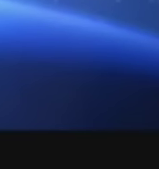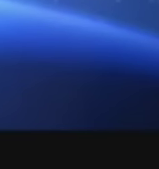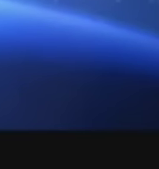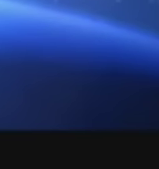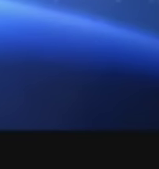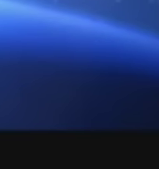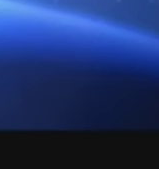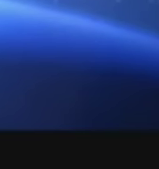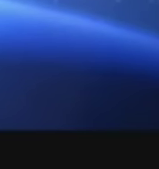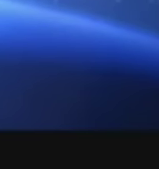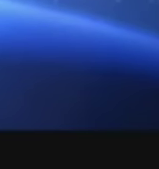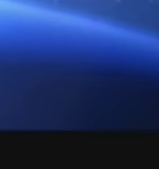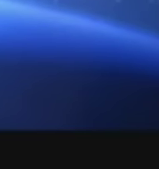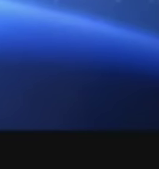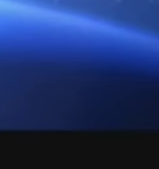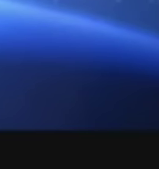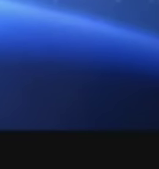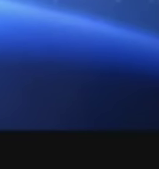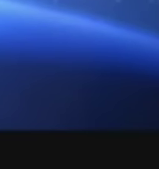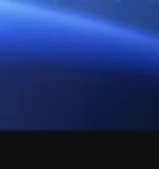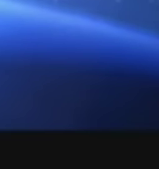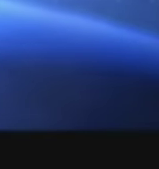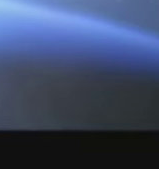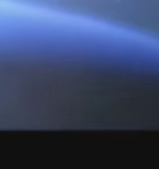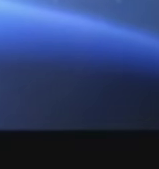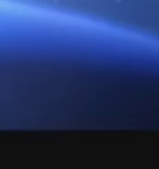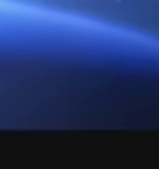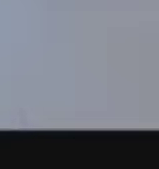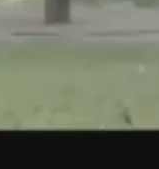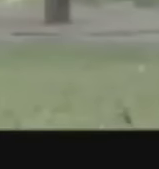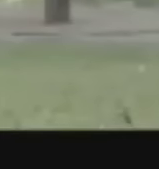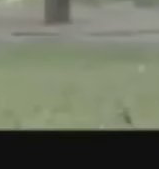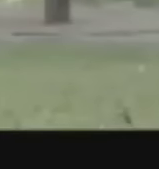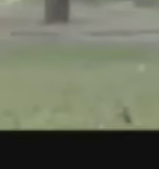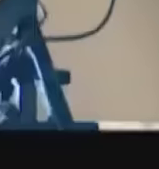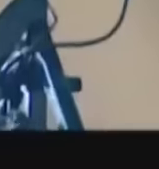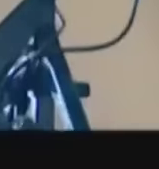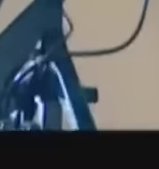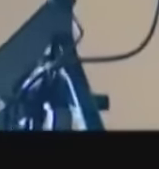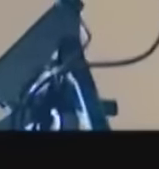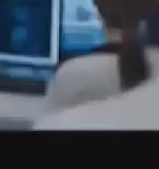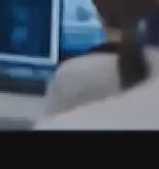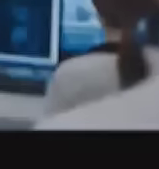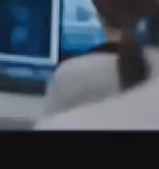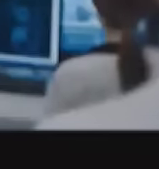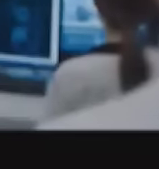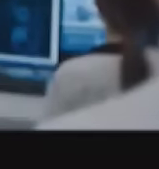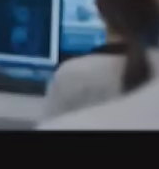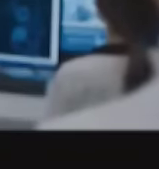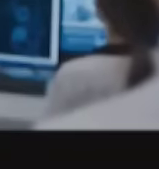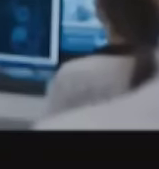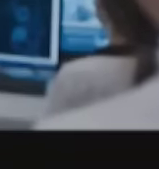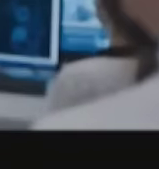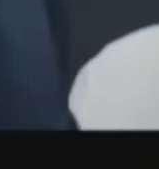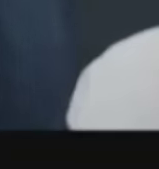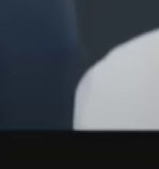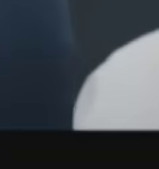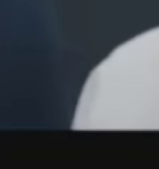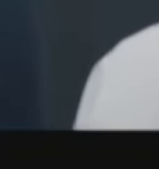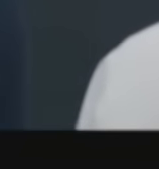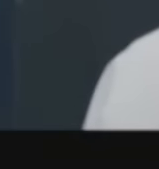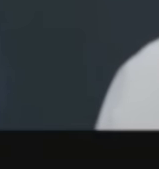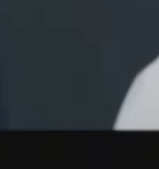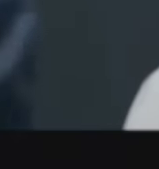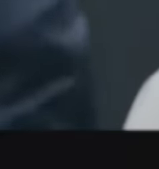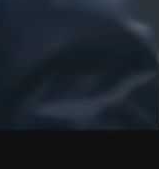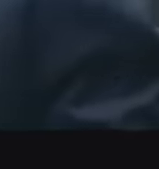Bantu perkuat ketahanan tubuh dan stimulasi kemampuan berpikirnya agar ia meraih peluang yang dunia tawarkan untuk kesuksesannya di